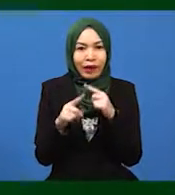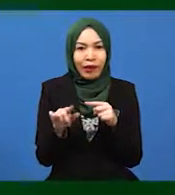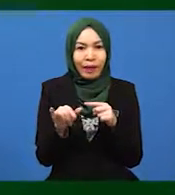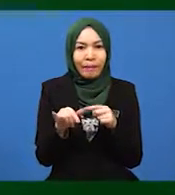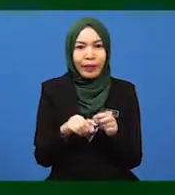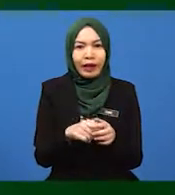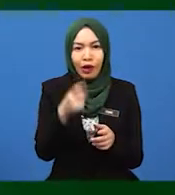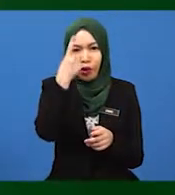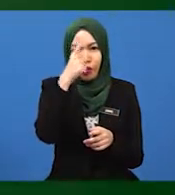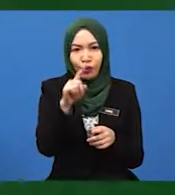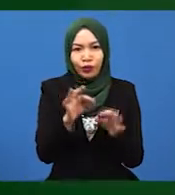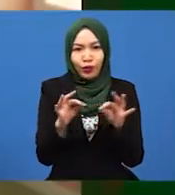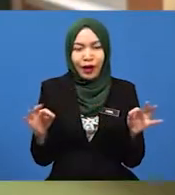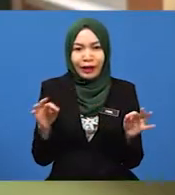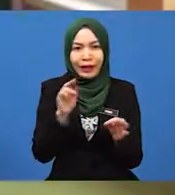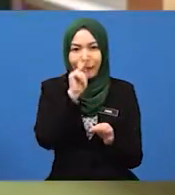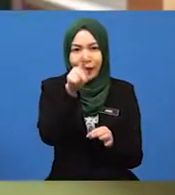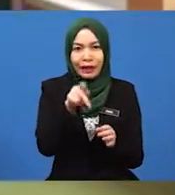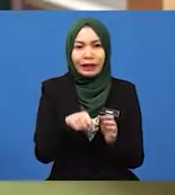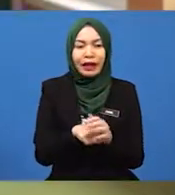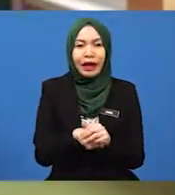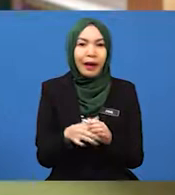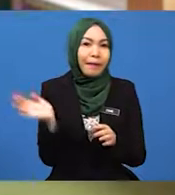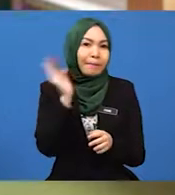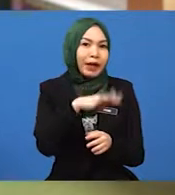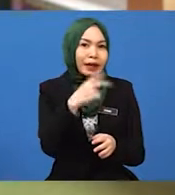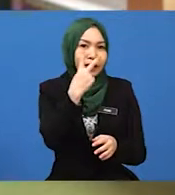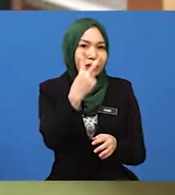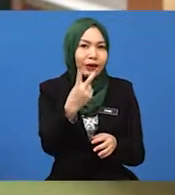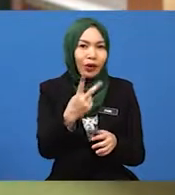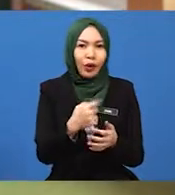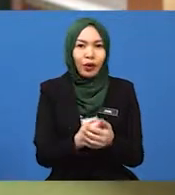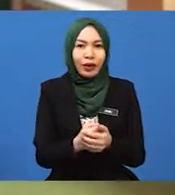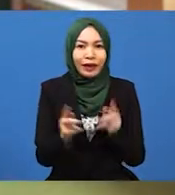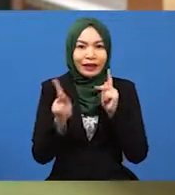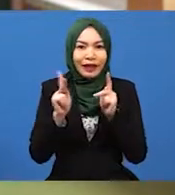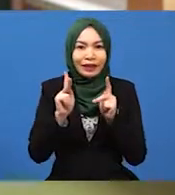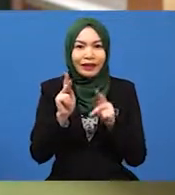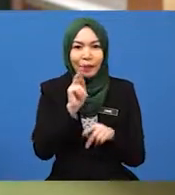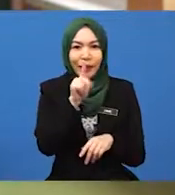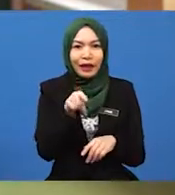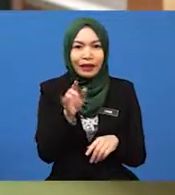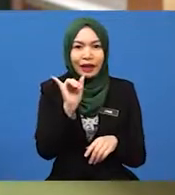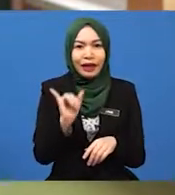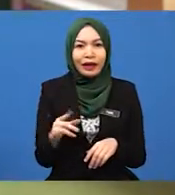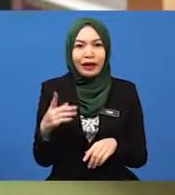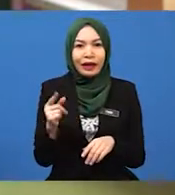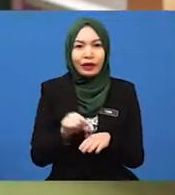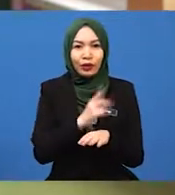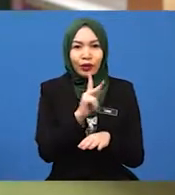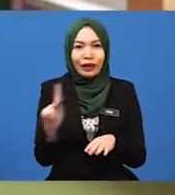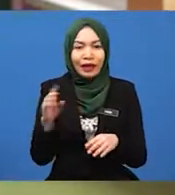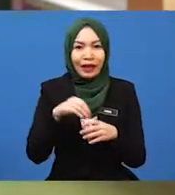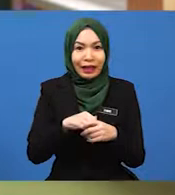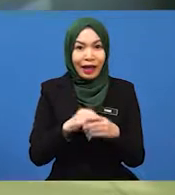perintah. Mari kita imbas kembali kata perintah yang digunakan